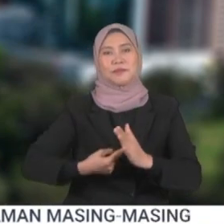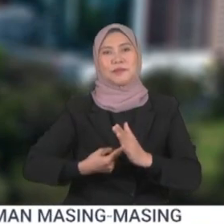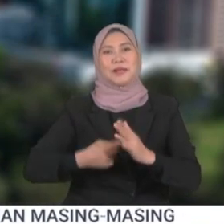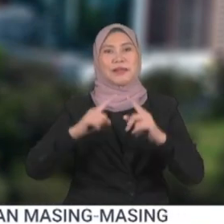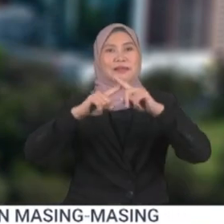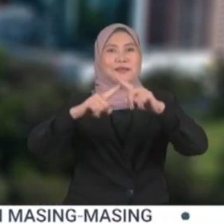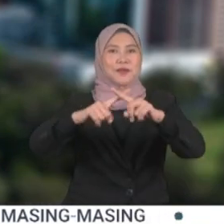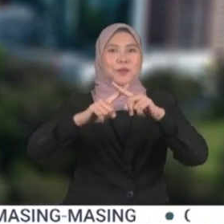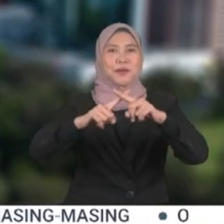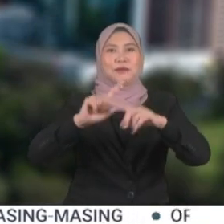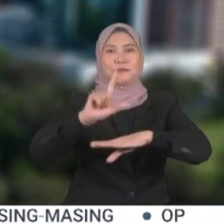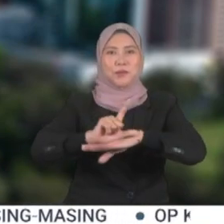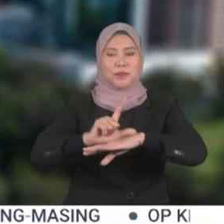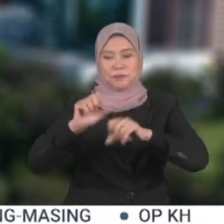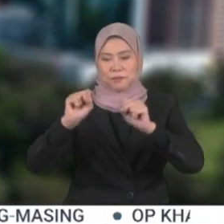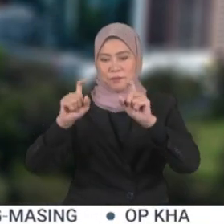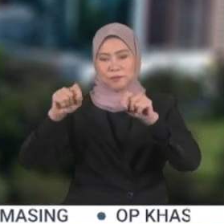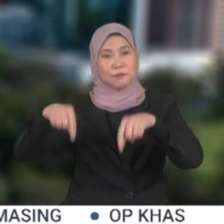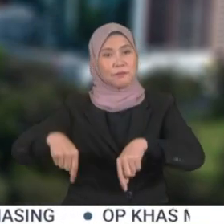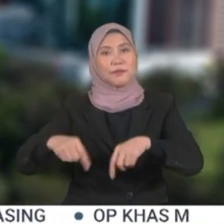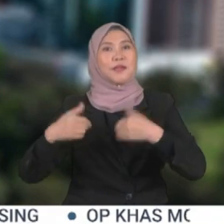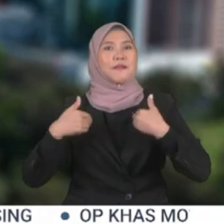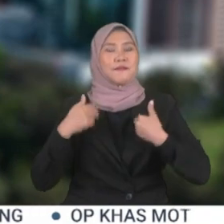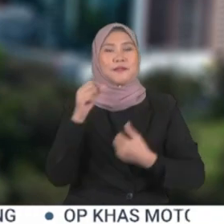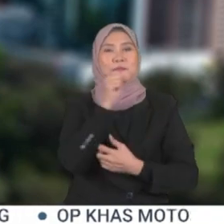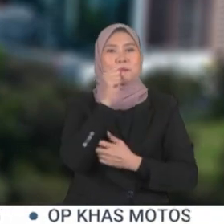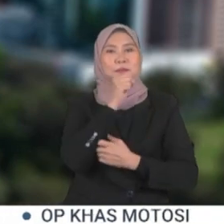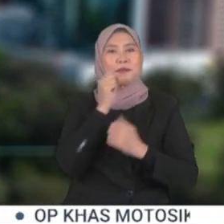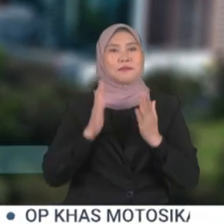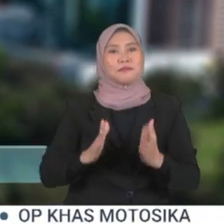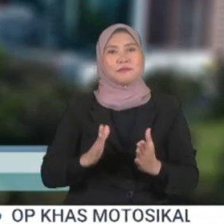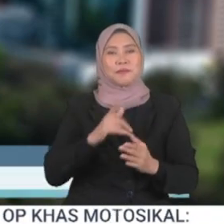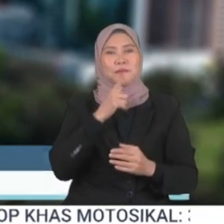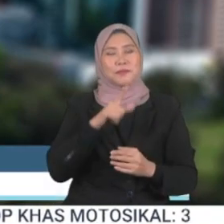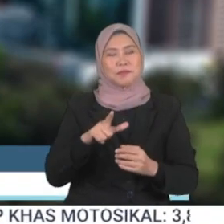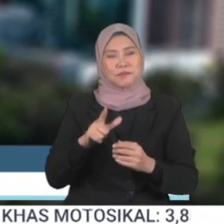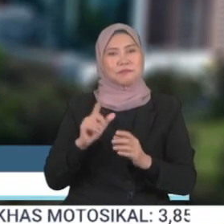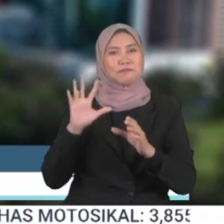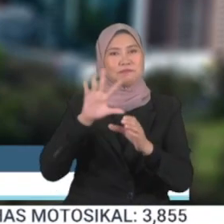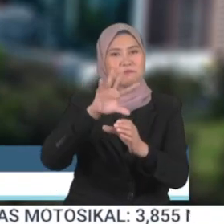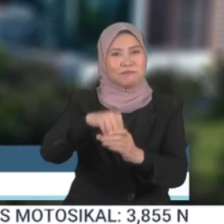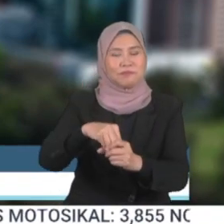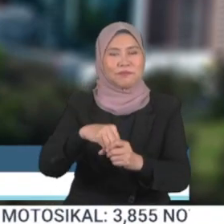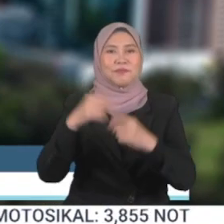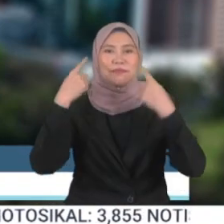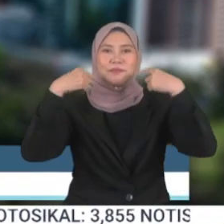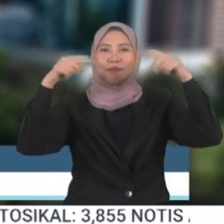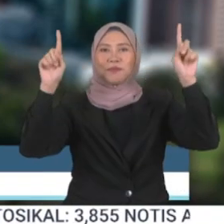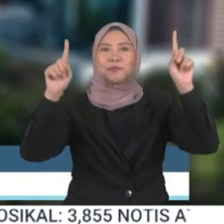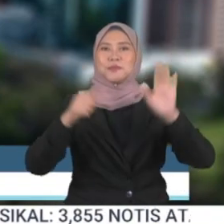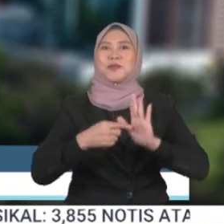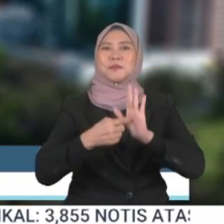serbaguna Labuan Sabtu ini beberapa artis Legenda dan baharu terlibat menjayakan